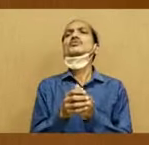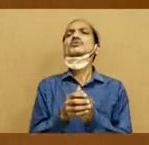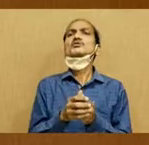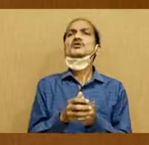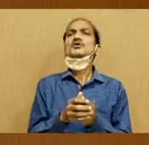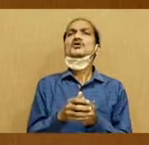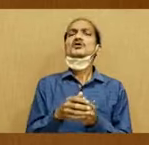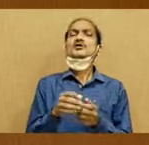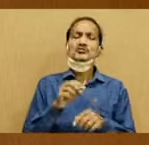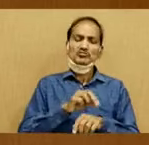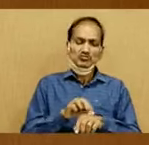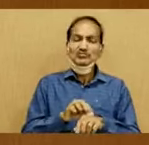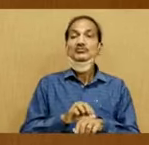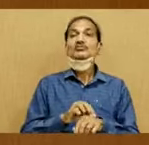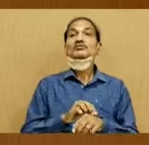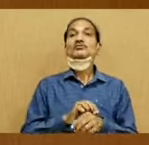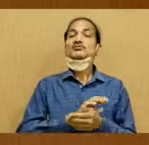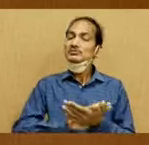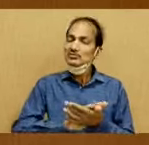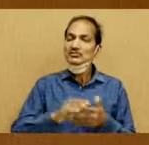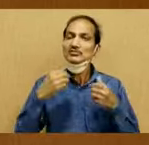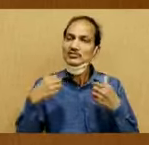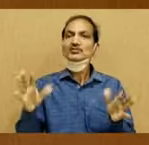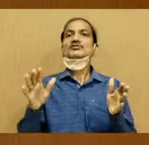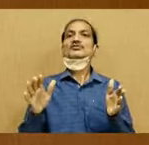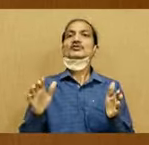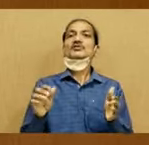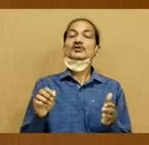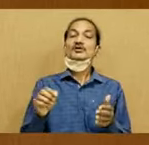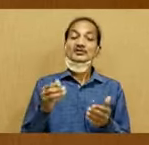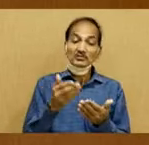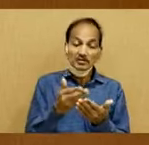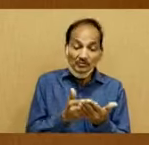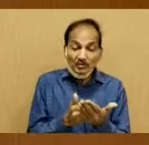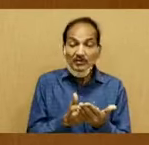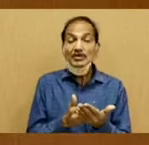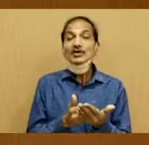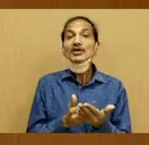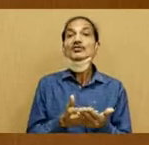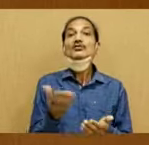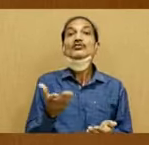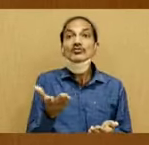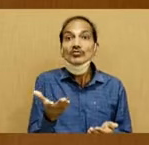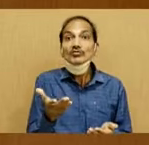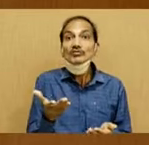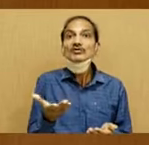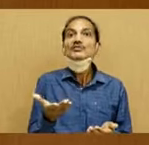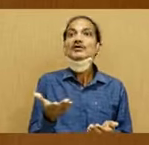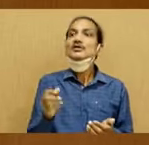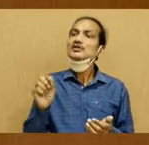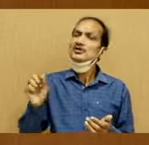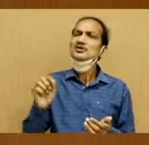ସଂକ୍ରମଣକୁ ସମ୍ପୂର୍ଣ୍ଣ ଭାବରେ ଶେଷ କରିବା କଥା ଆସିଲା, ତେବେ ଆମେ କ'ଣ କଲେ ଏଇଟା ସମ୍ପୂର୍ଣ୍ଣ ଭାବରେ ଶେଷ ହେବ।